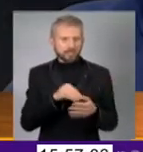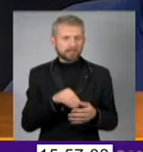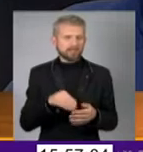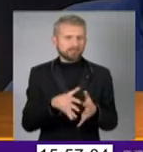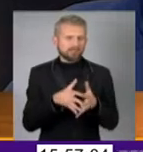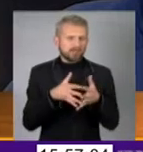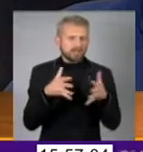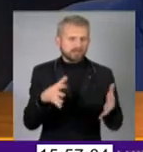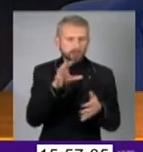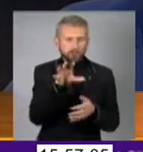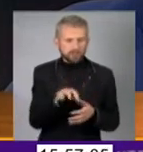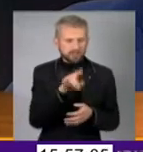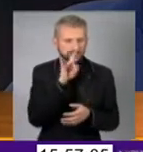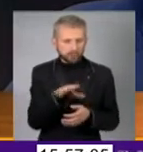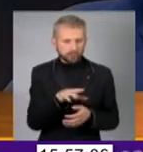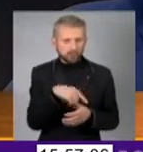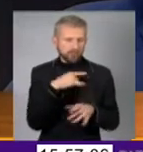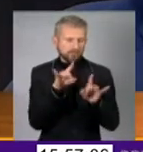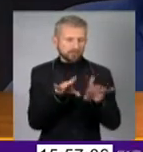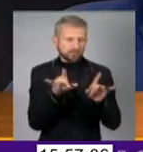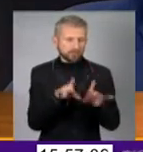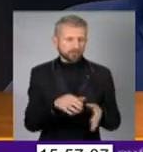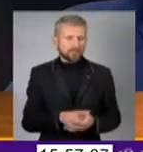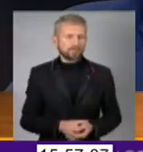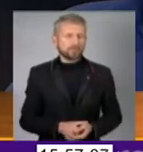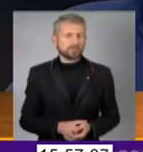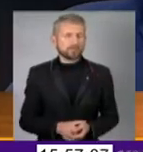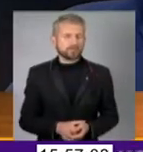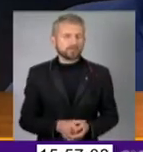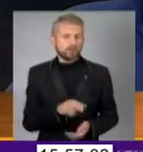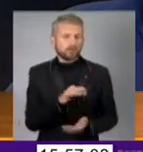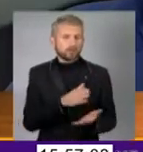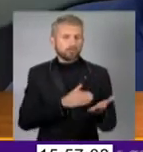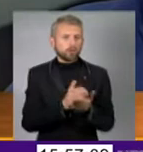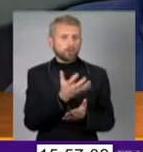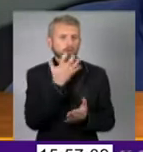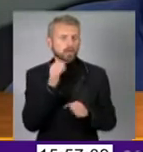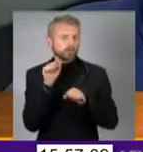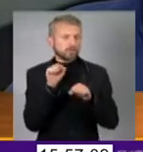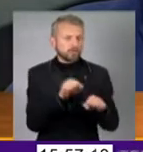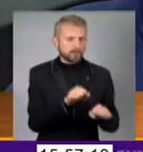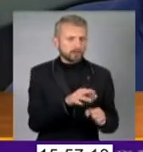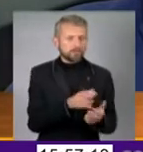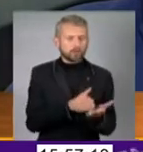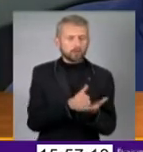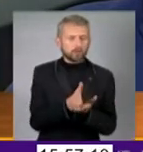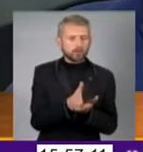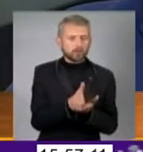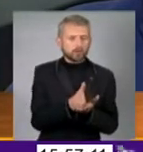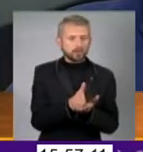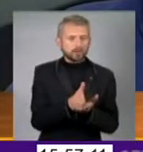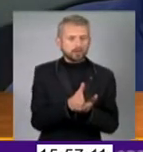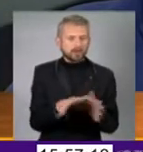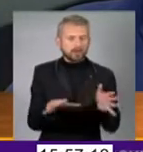не є доцільним, я скажу описово. Так. Описово по профілю термосанації, по профілю, скажімо